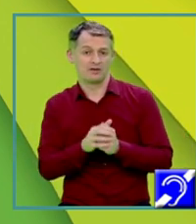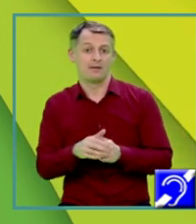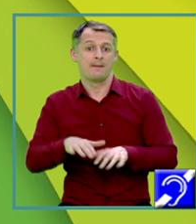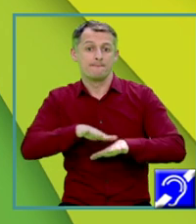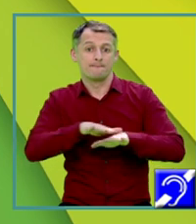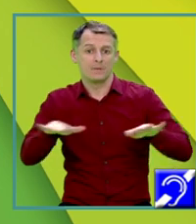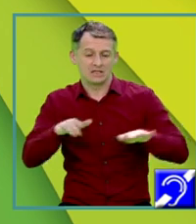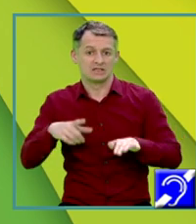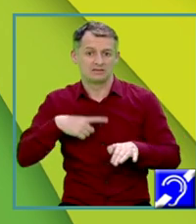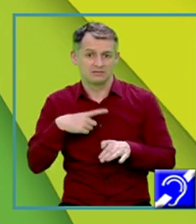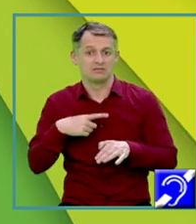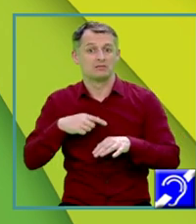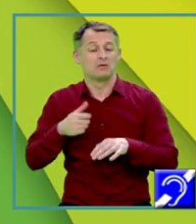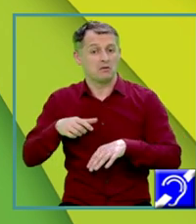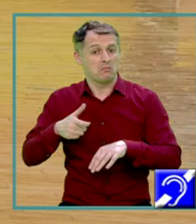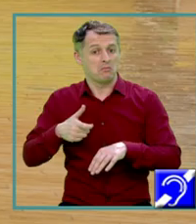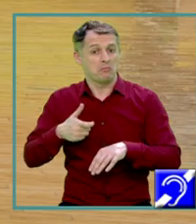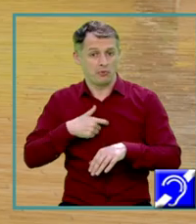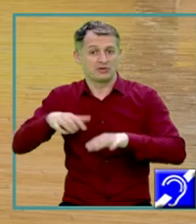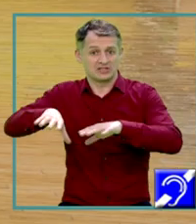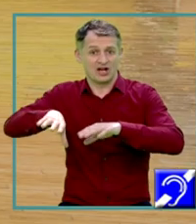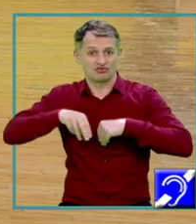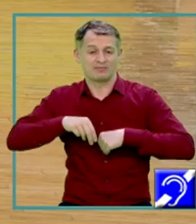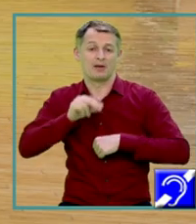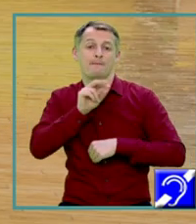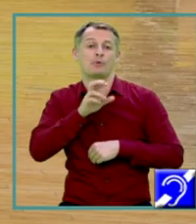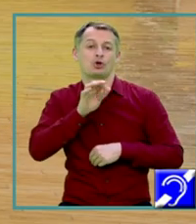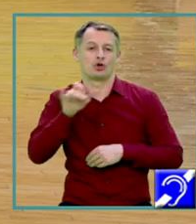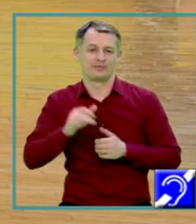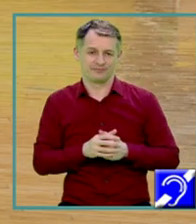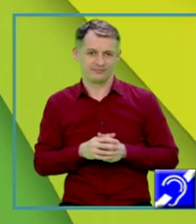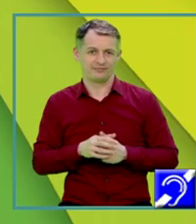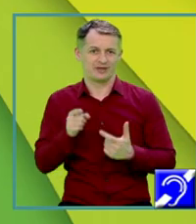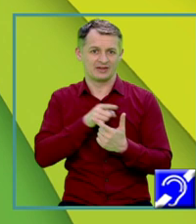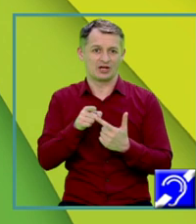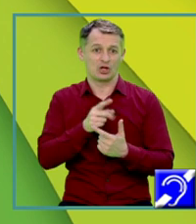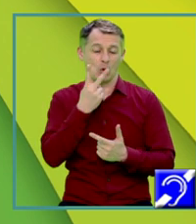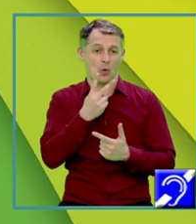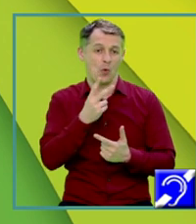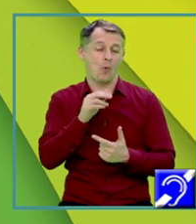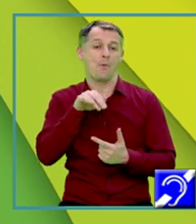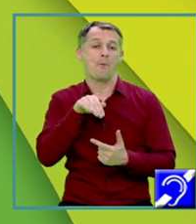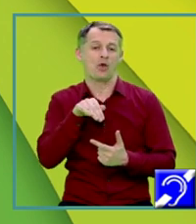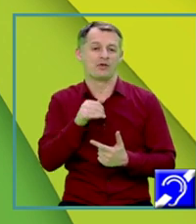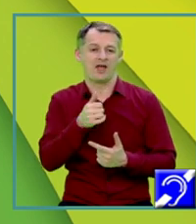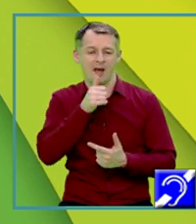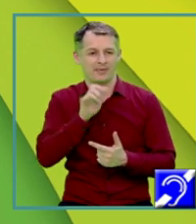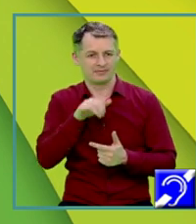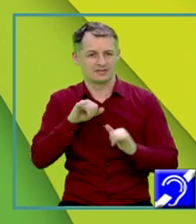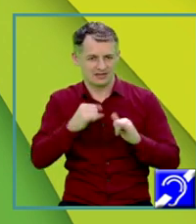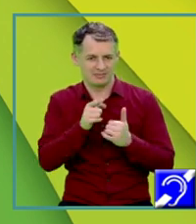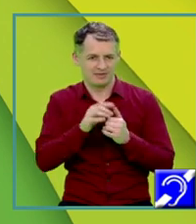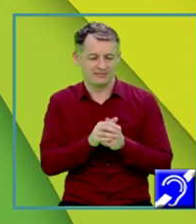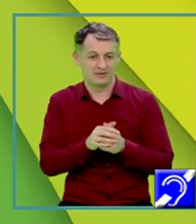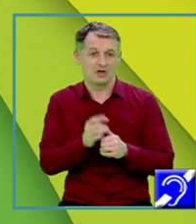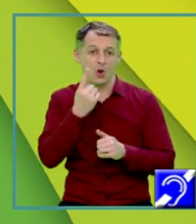chimice capabile să accepte protoni. Între două molecule de apă are loc următorul proces. O moleculă